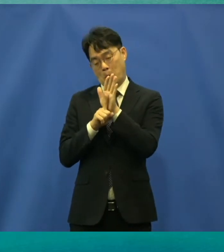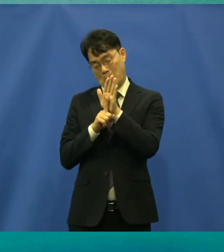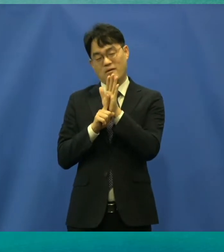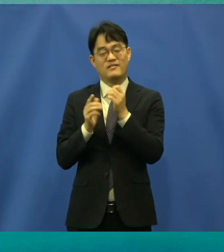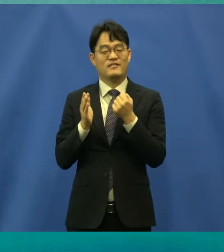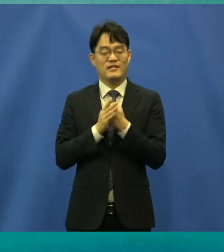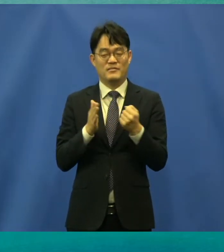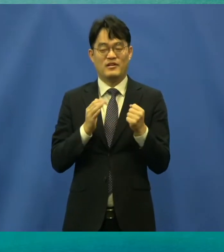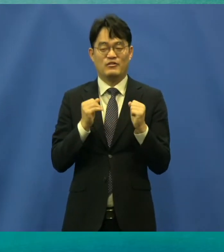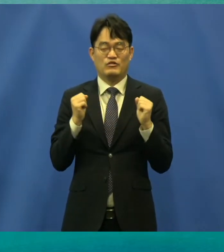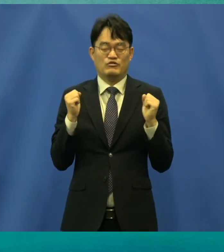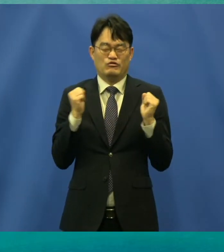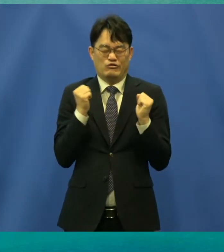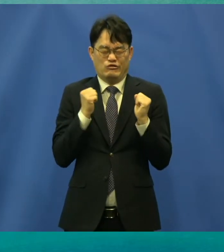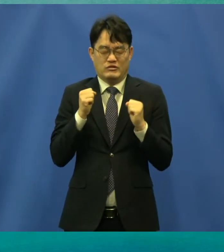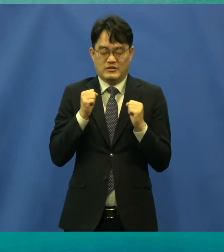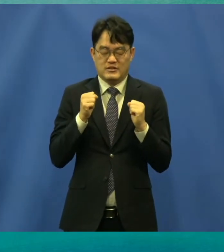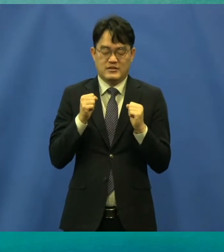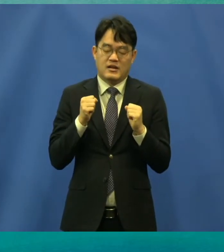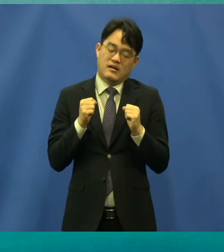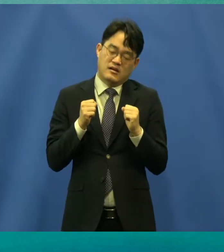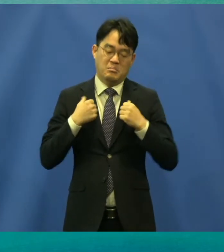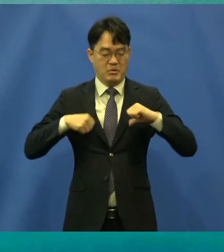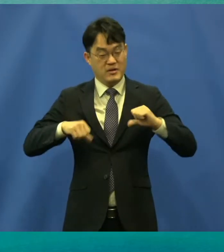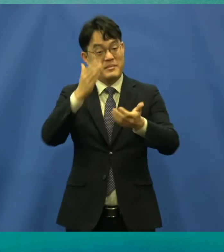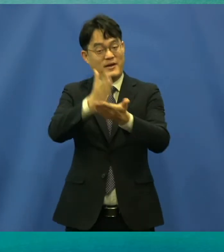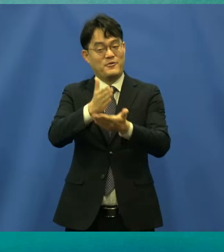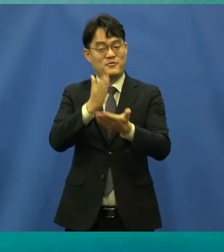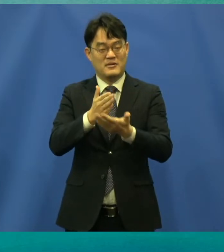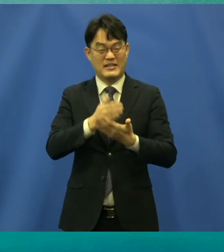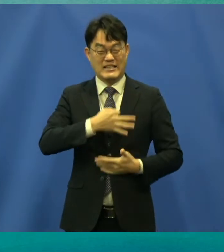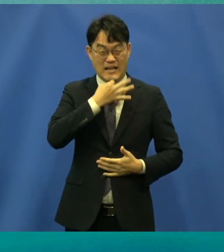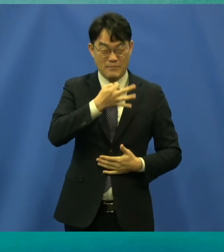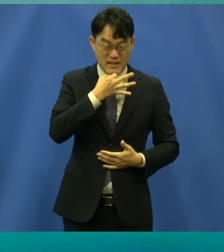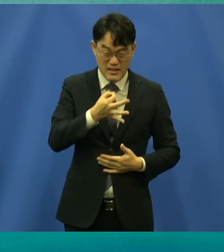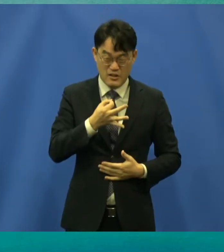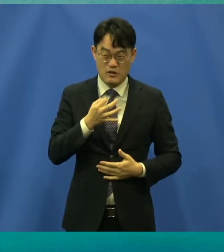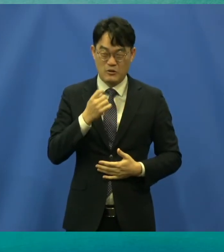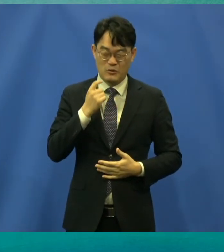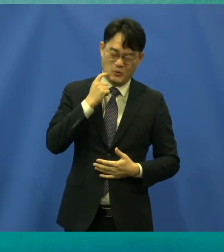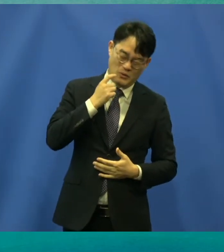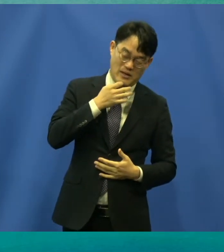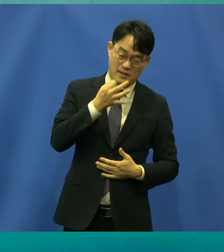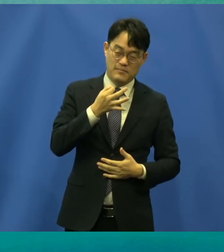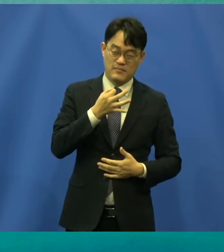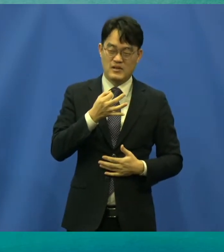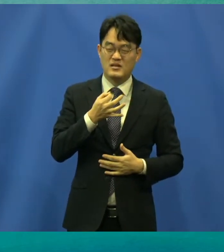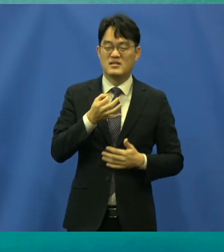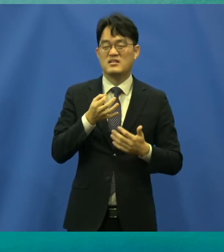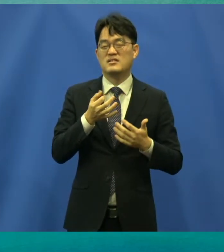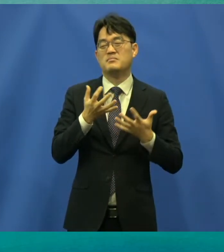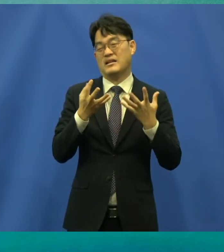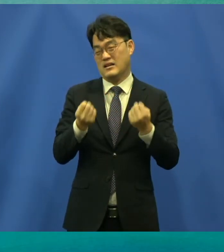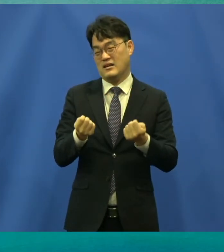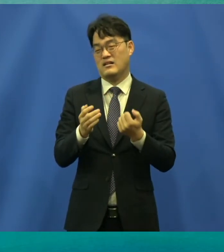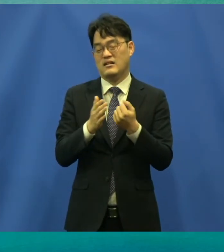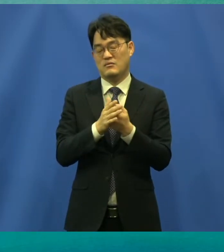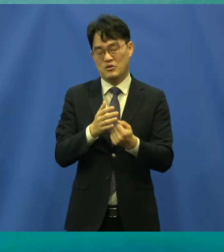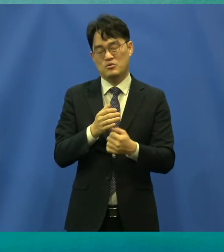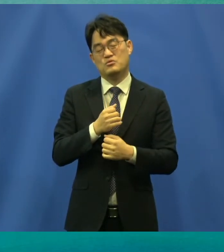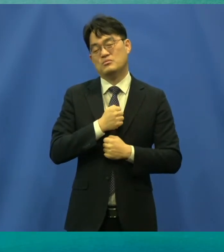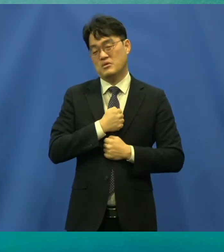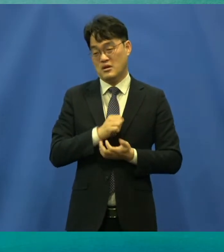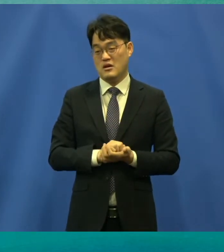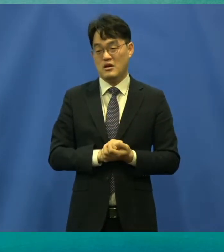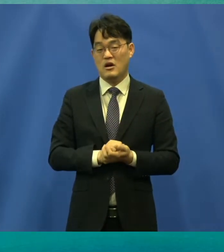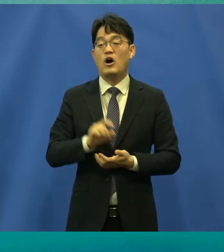바라고, 감기 독감이 아주 유행이라고 그러는데 어떤 아이는 감기 걸려가지고 새벽에 못 나온다고 막